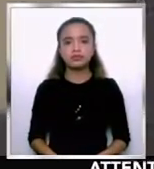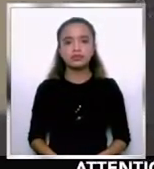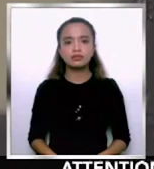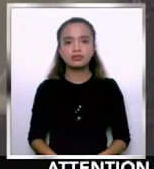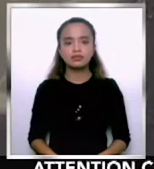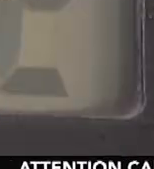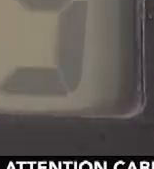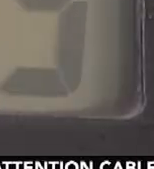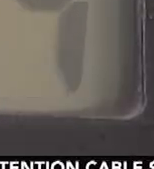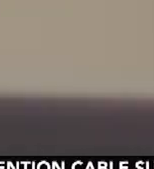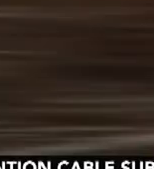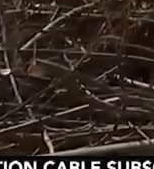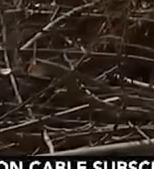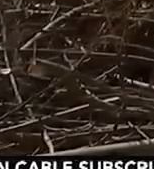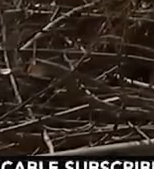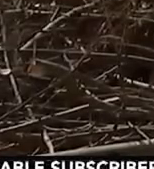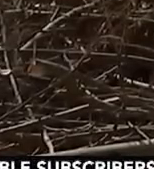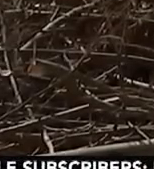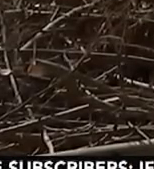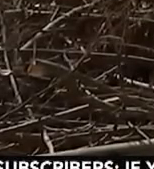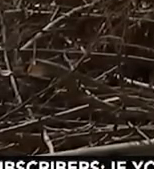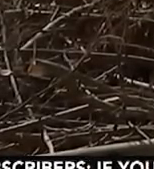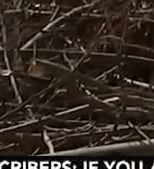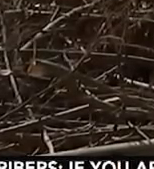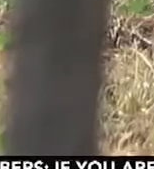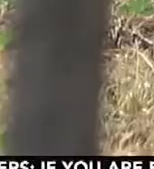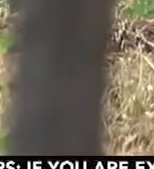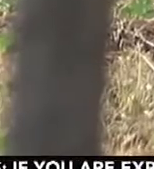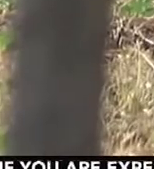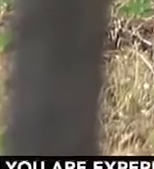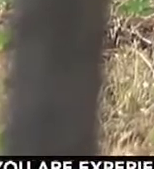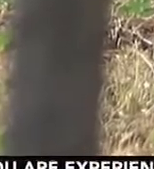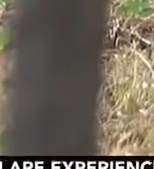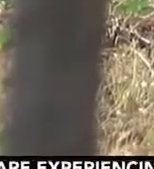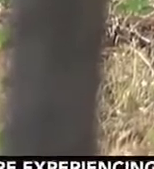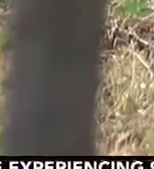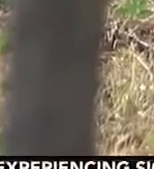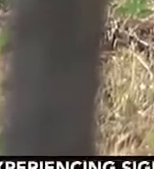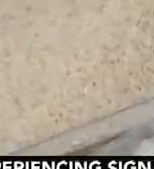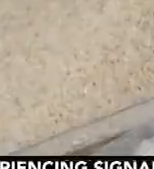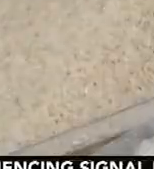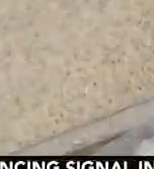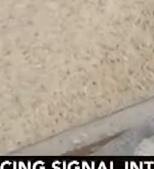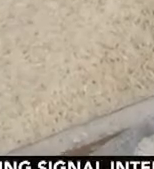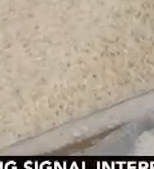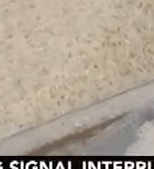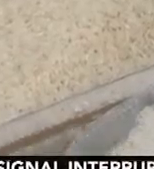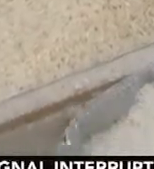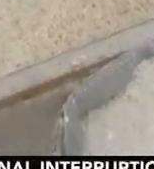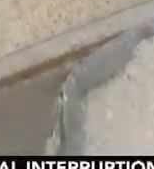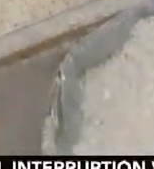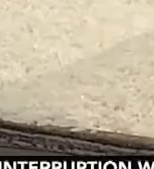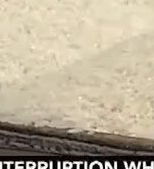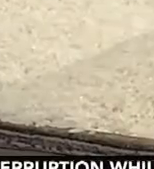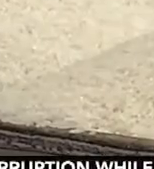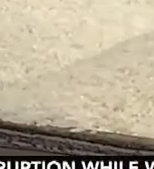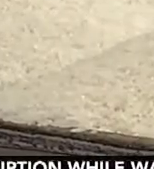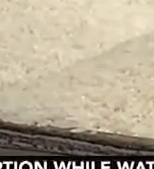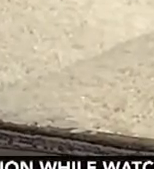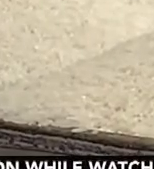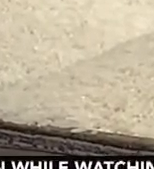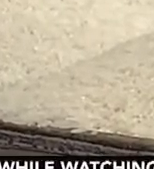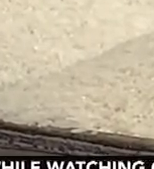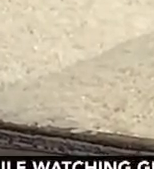Mataas na presyo ng krudo na dinagdagan pa ng mataas na presyo ng abono o fertilizer at pinalala ng